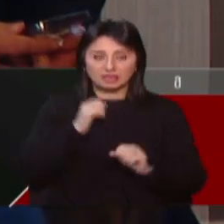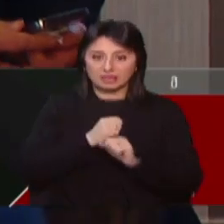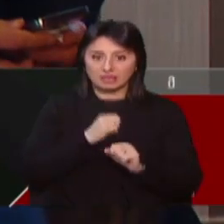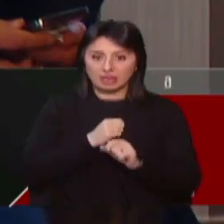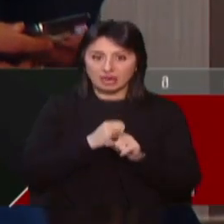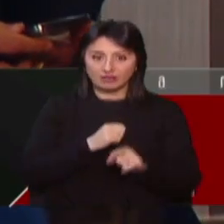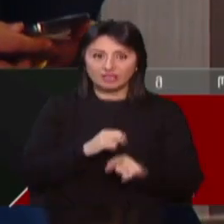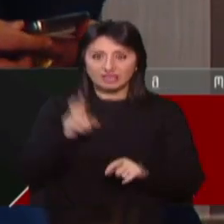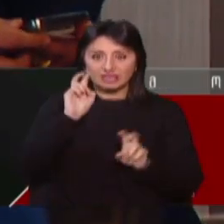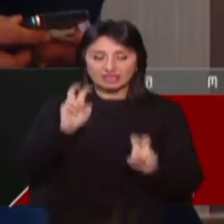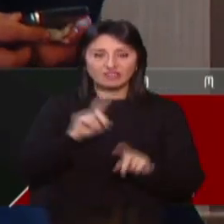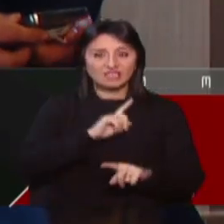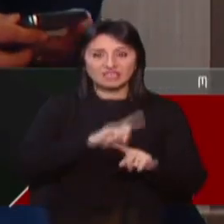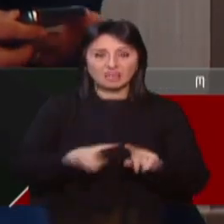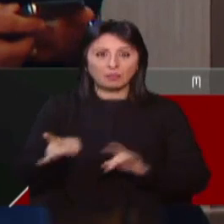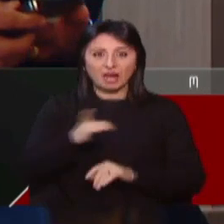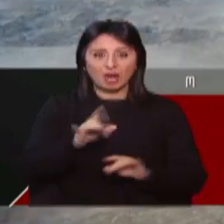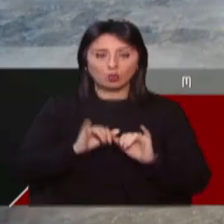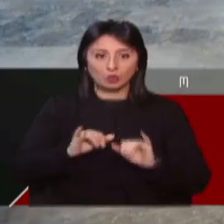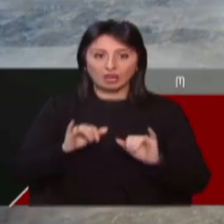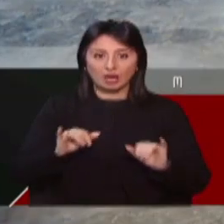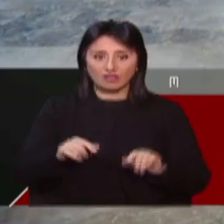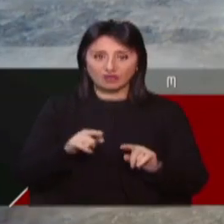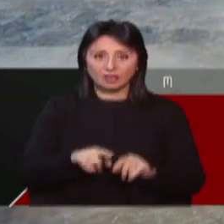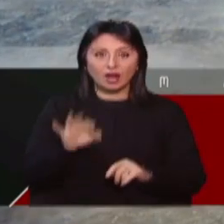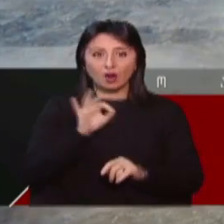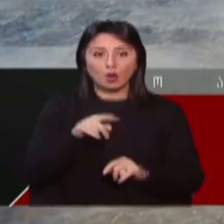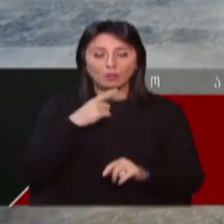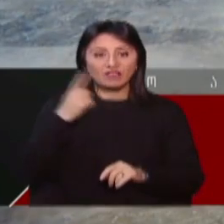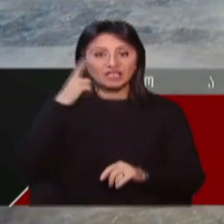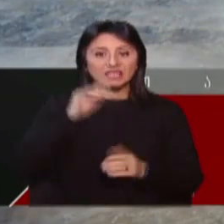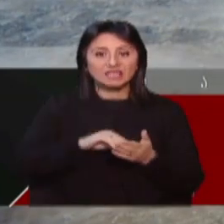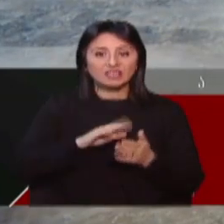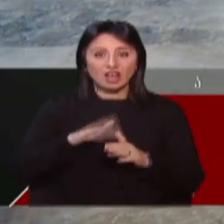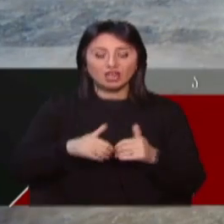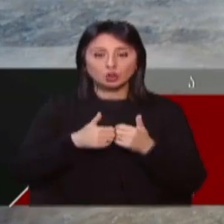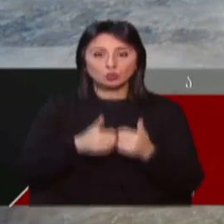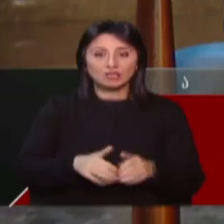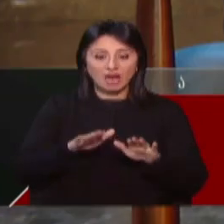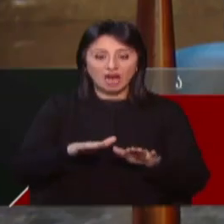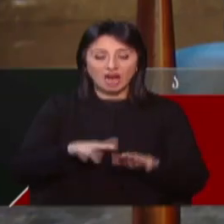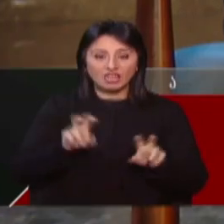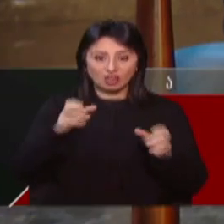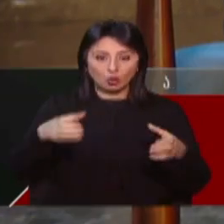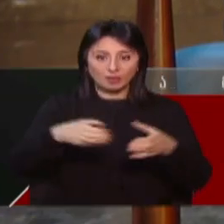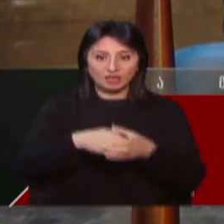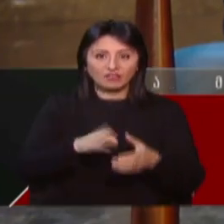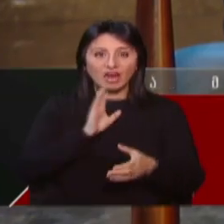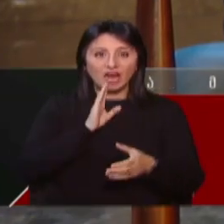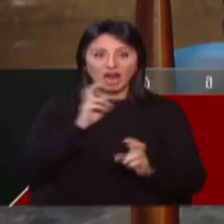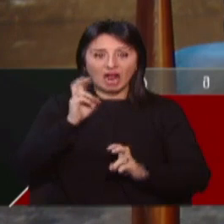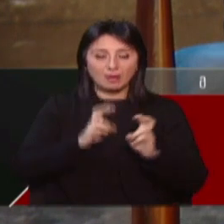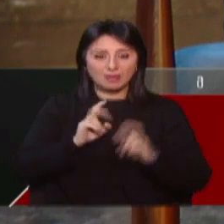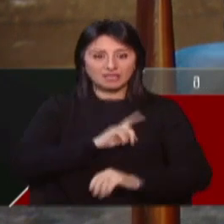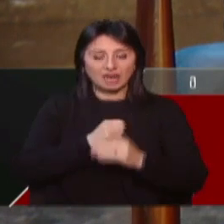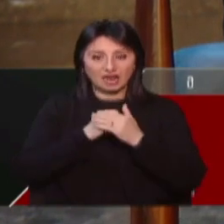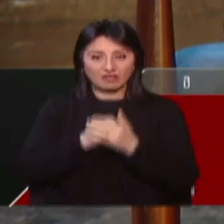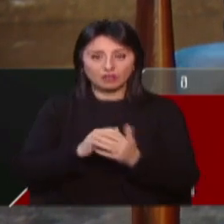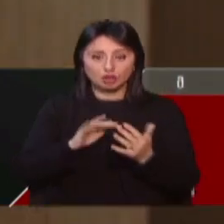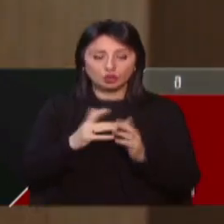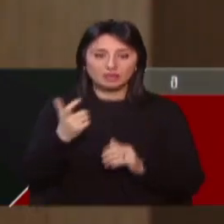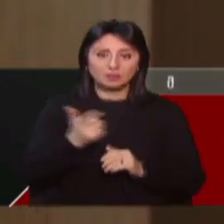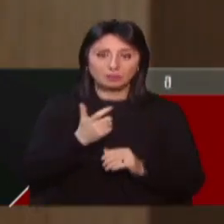გამართა, სახელწოდების სწრაფი რეგიონული განვითარება. Აღნიშნა, რომ ინიციატივა ხელს უწყობს ადგილობრივი თემის, ქალი მეწარმეების გაძლიერებას და